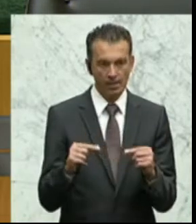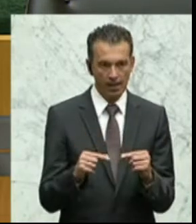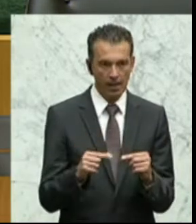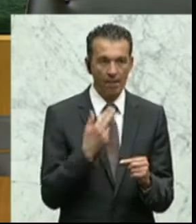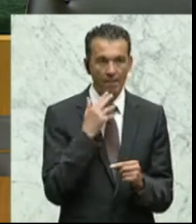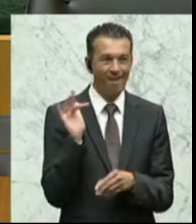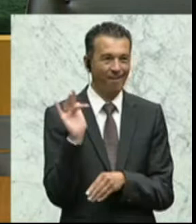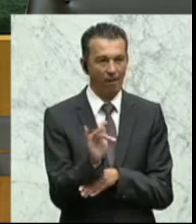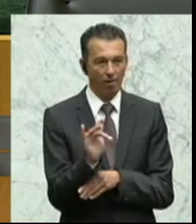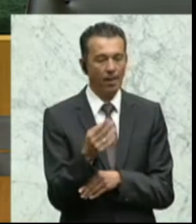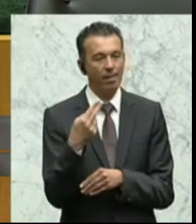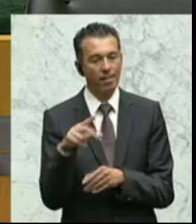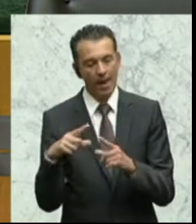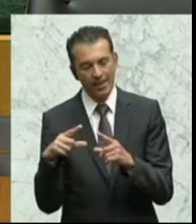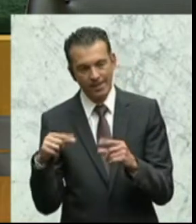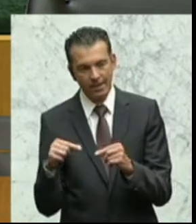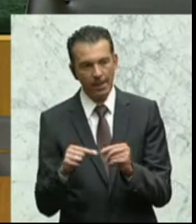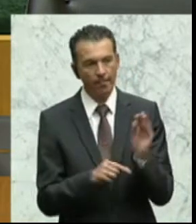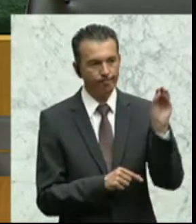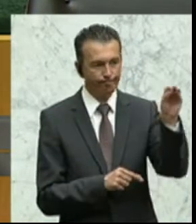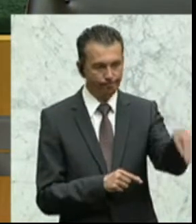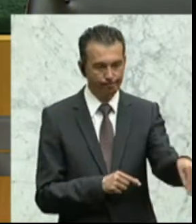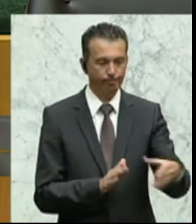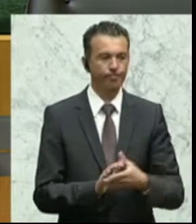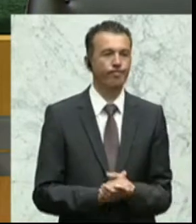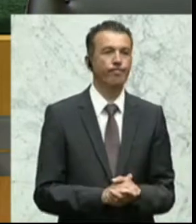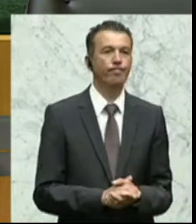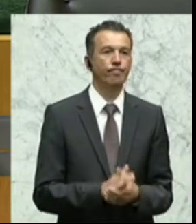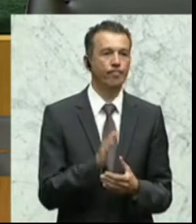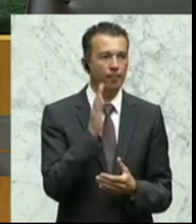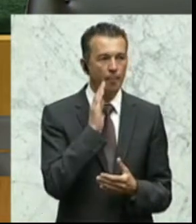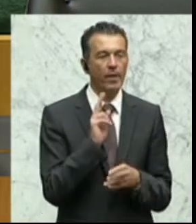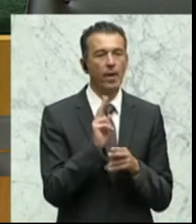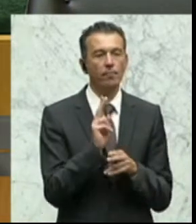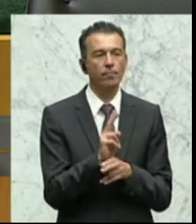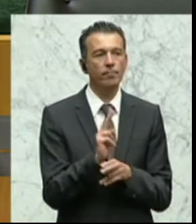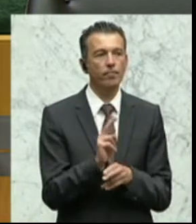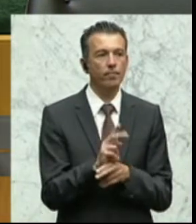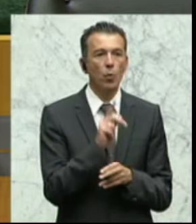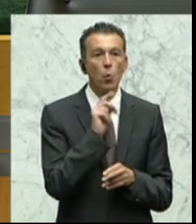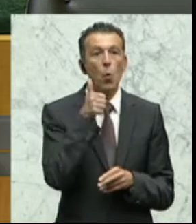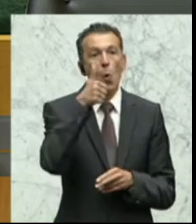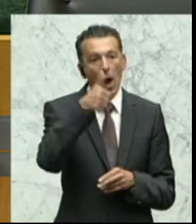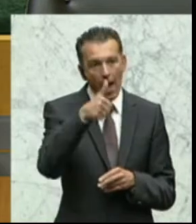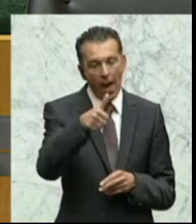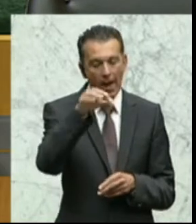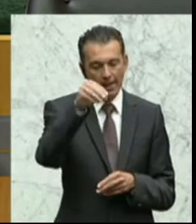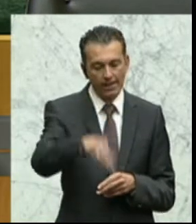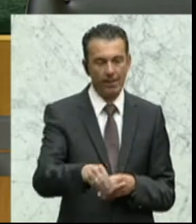stimmen, Nein-Stimmzettel in die Urne zu werfen. Bitte achten Sie darauf, dass Sie nur einen Stimmzettel